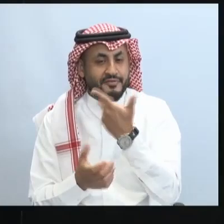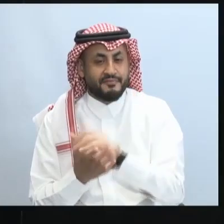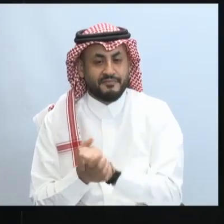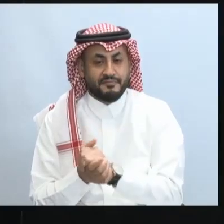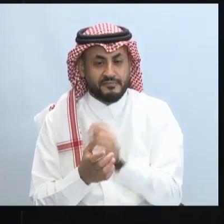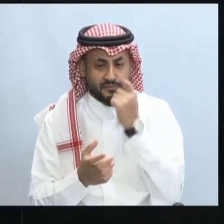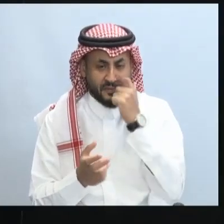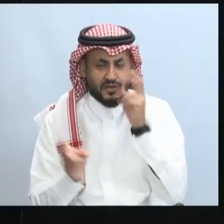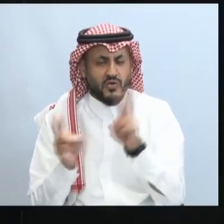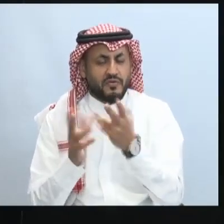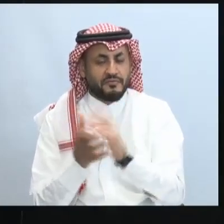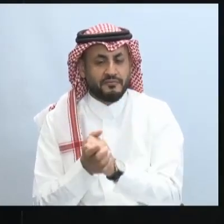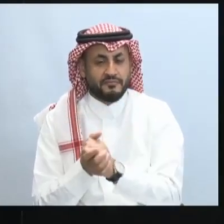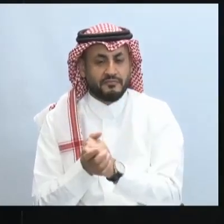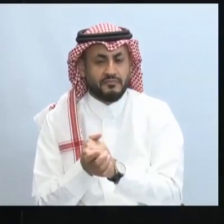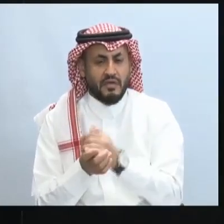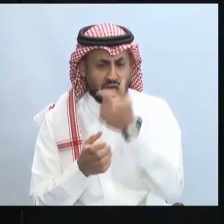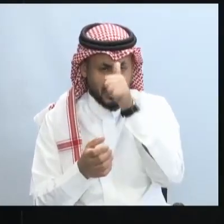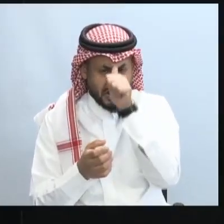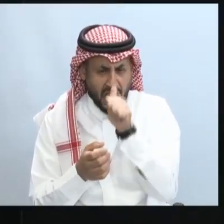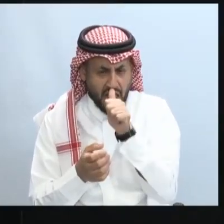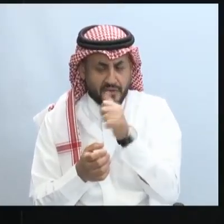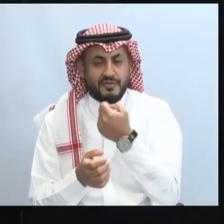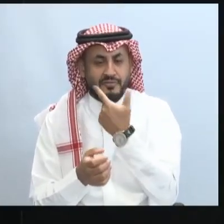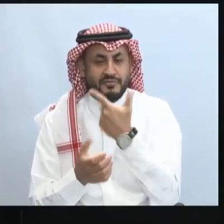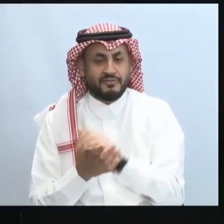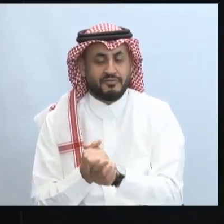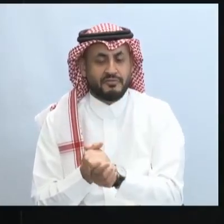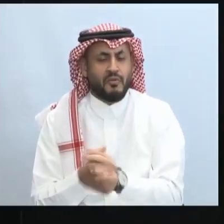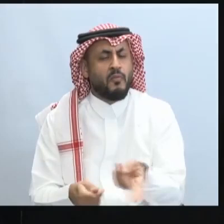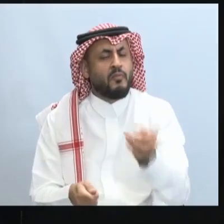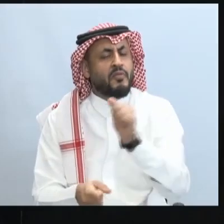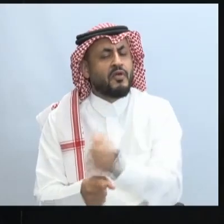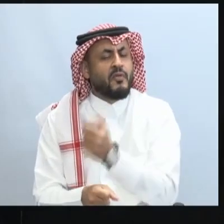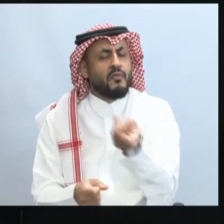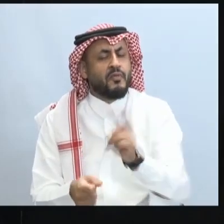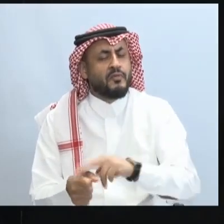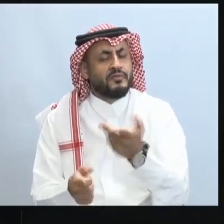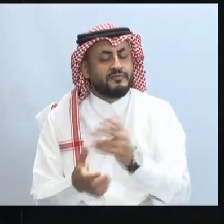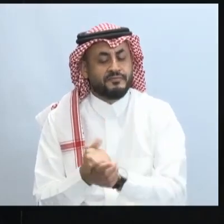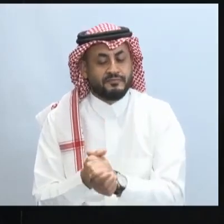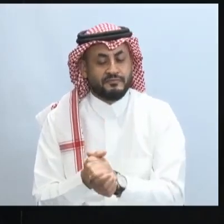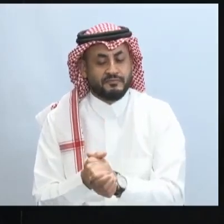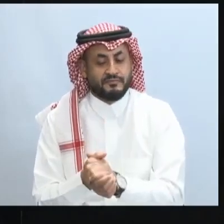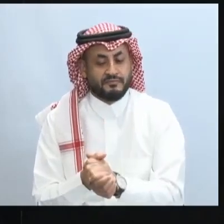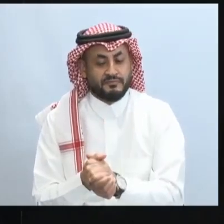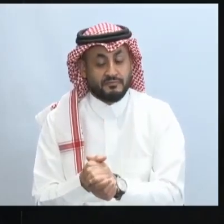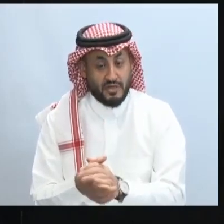وجهه احسنتم ماذا افعل غير الابتسامه احسنتم بارك الله فيكم اذا